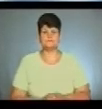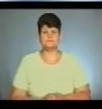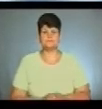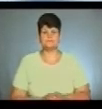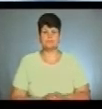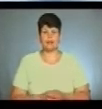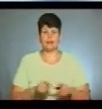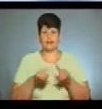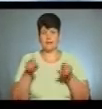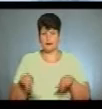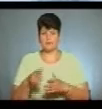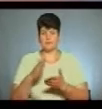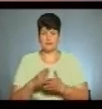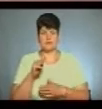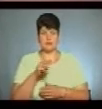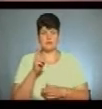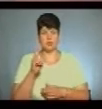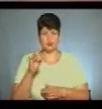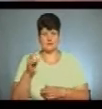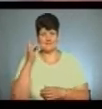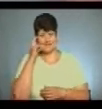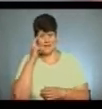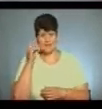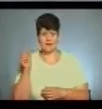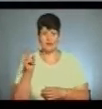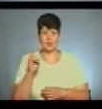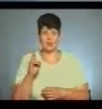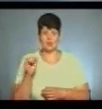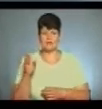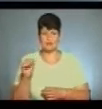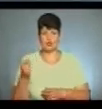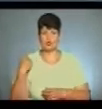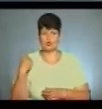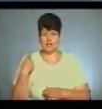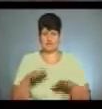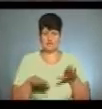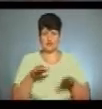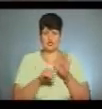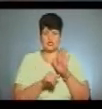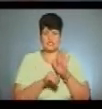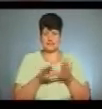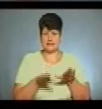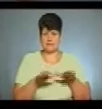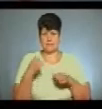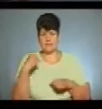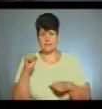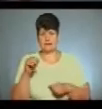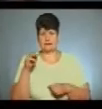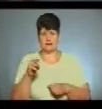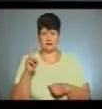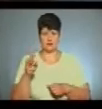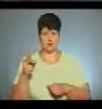На килимі борються Тарас Крупський з Києва і Максим Куценко з Одеси. У ваговій категорії 60 кілограмів перемагає Тарас